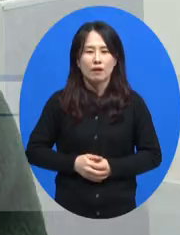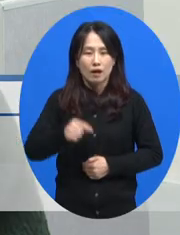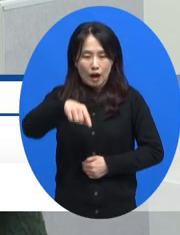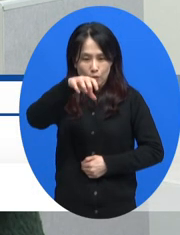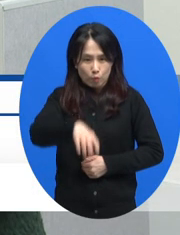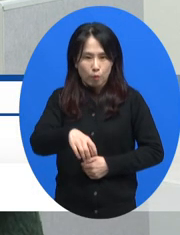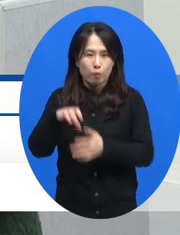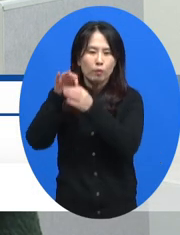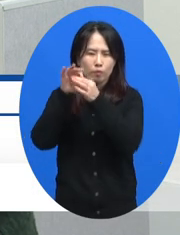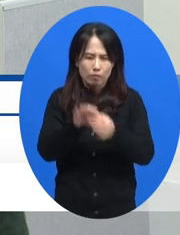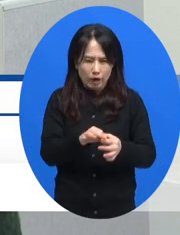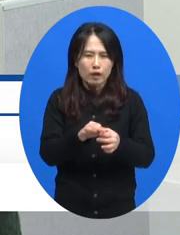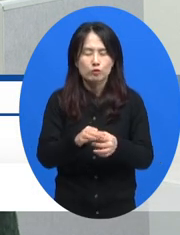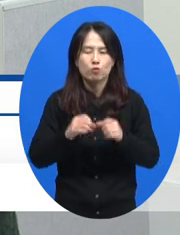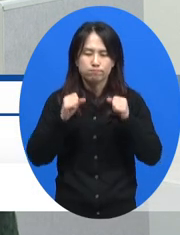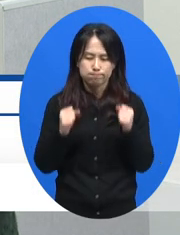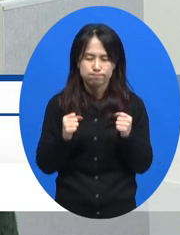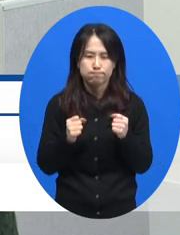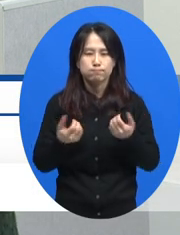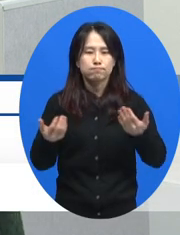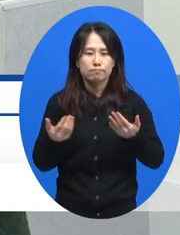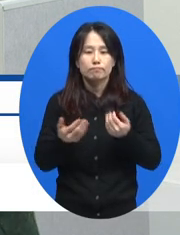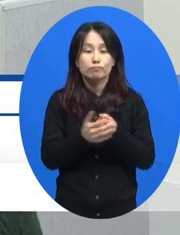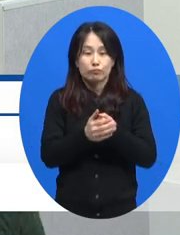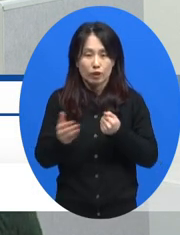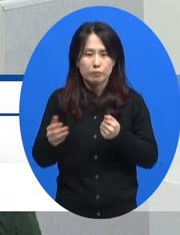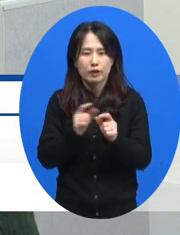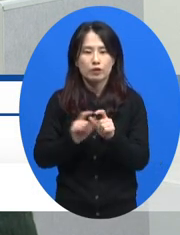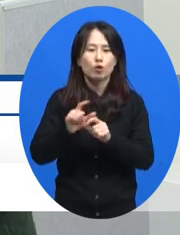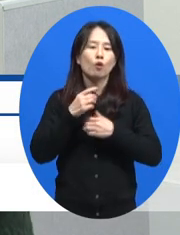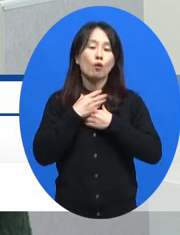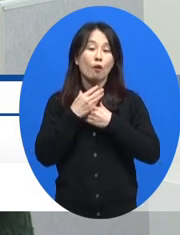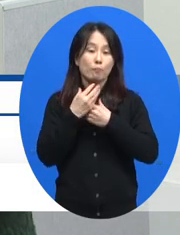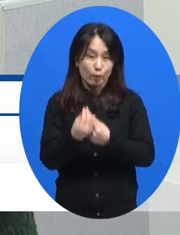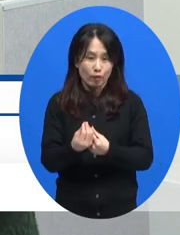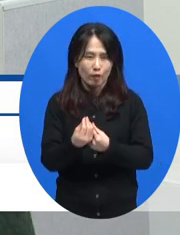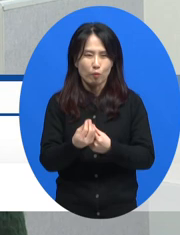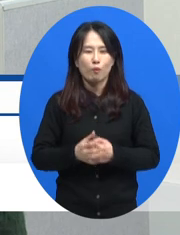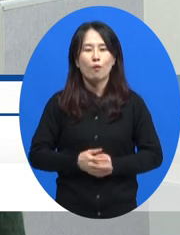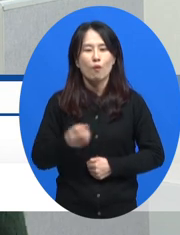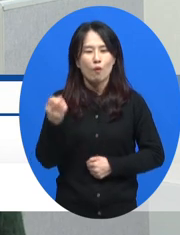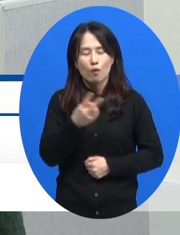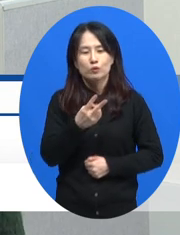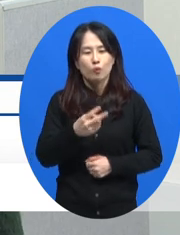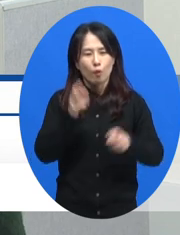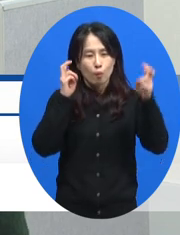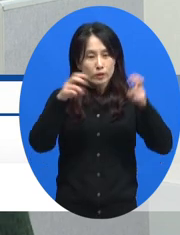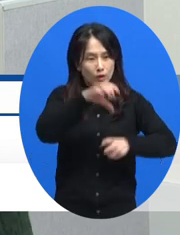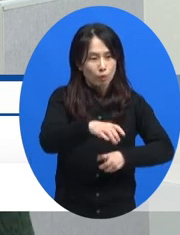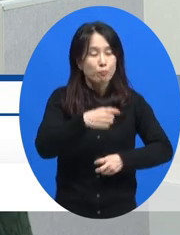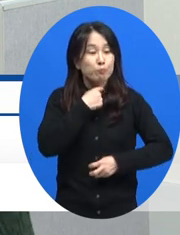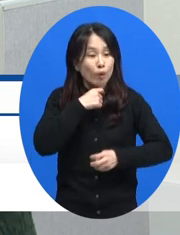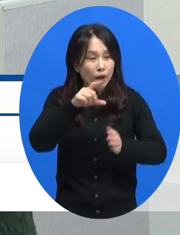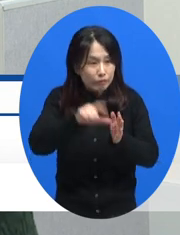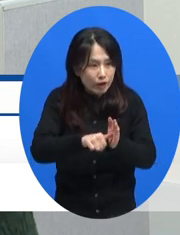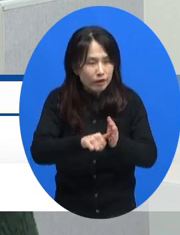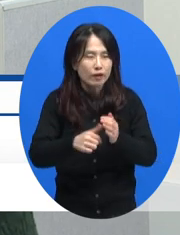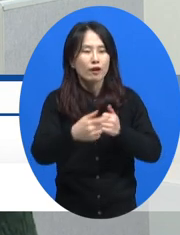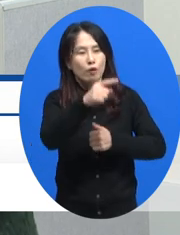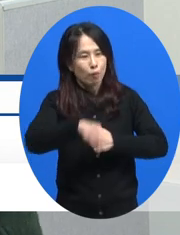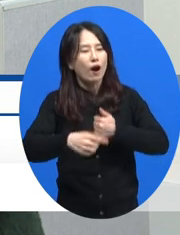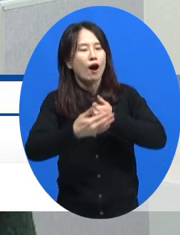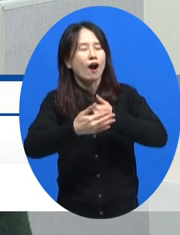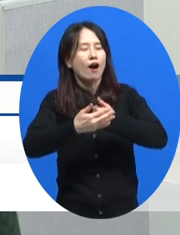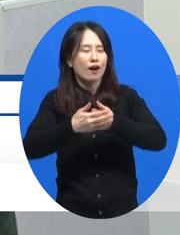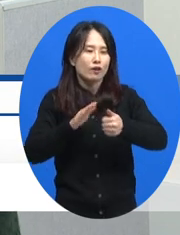이제 상시로 항상 근무하면서 이제 좀 더 편하고 기초 사업장들에서 이제 원하는 시간대에 들어올 수